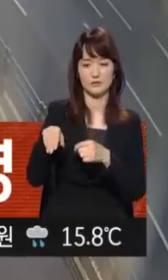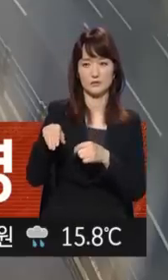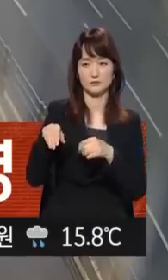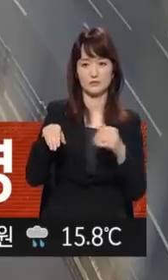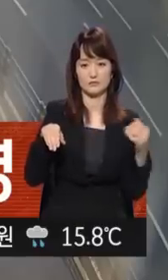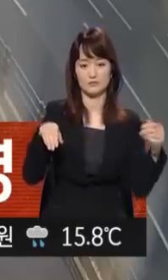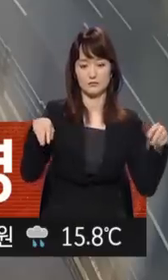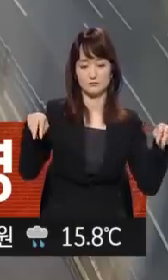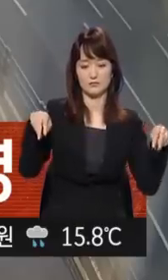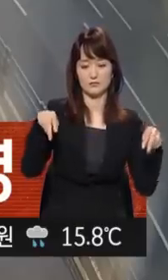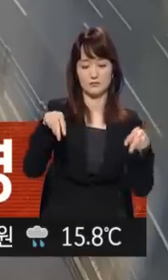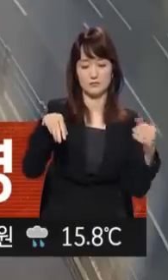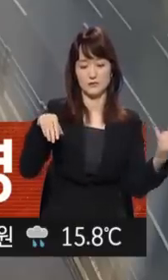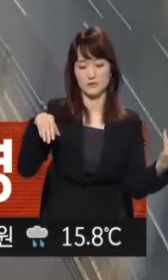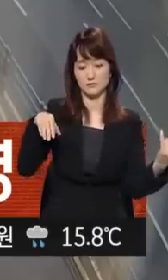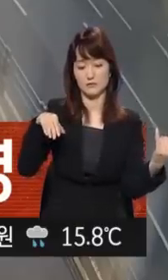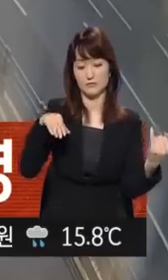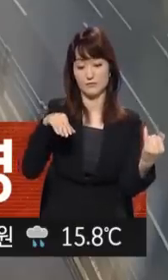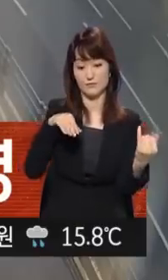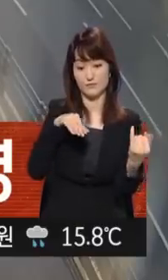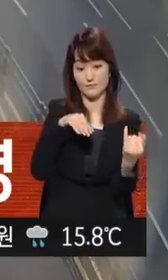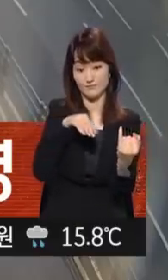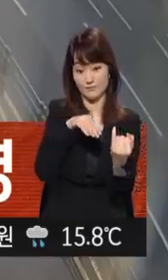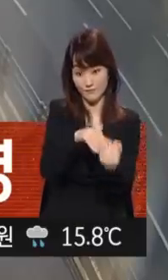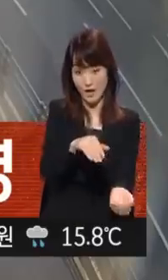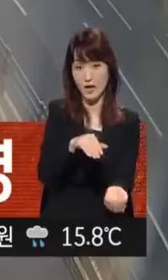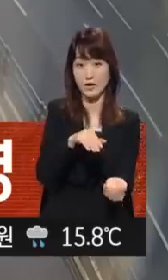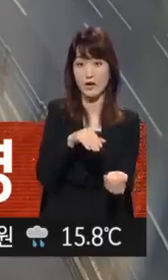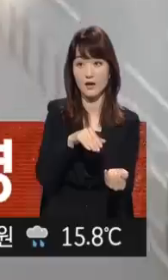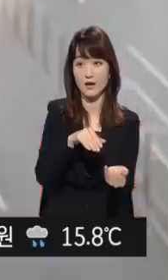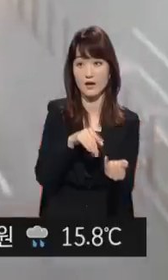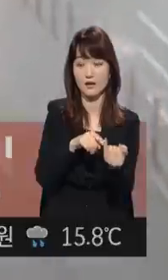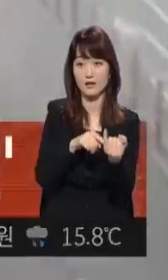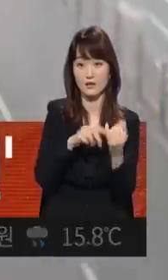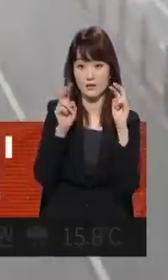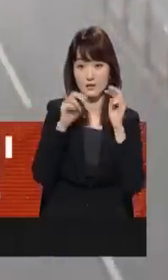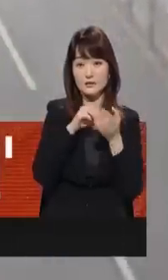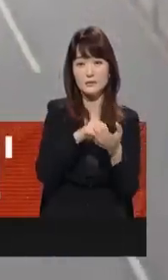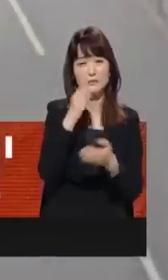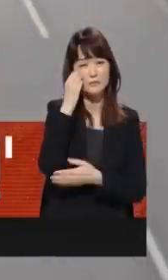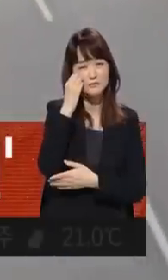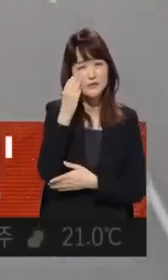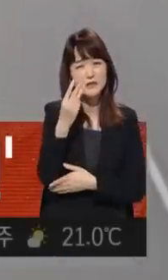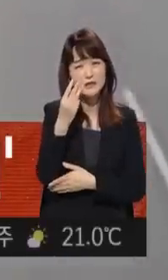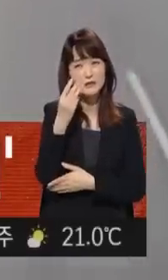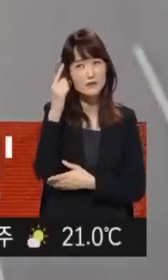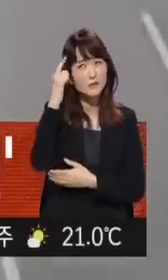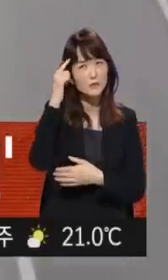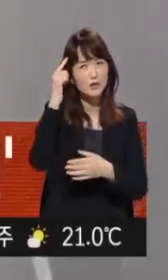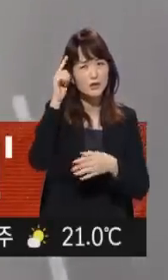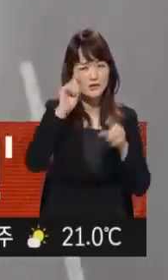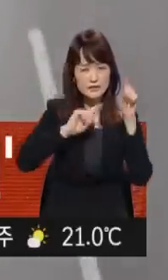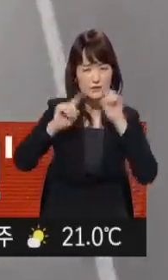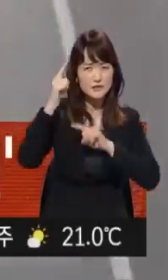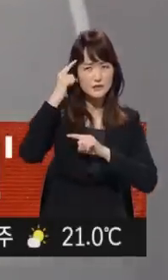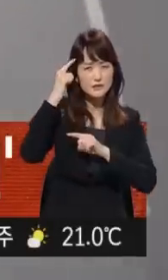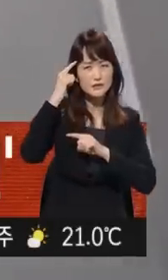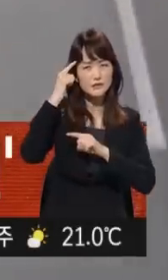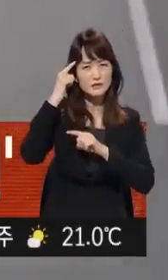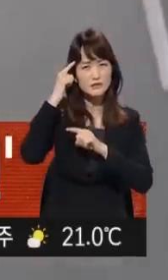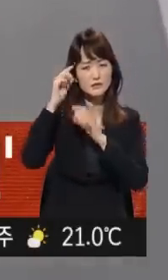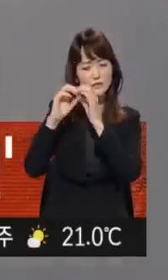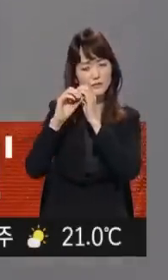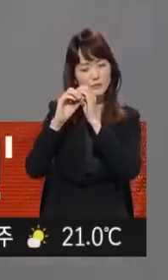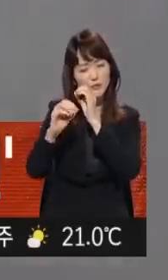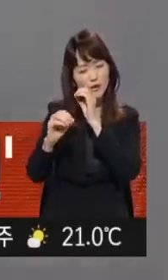횡단보도를이어서 막 건너기 시작하는데 들이받은 겁니다이 피해자는 취업한지 석 달밖에 안 됐다고 합니다 머리를 다쳐서 의식을 되찾지 못하고 있는